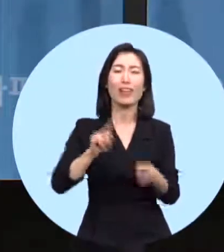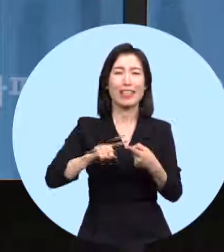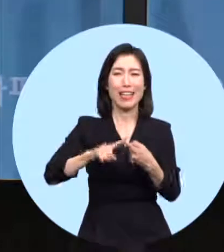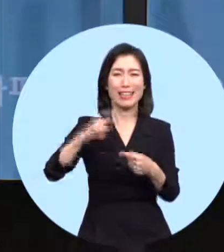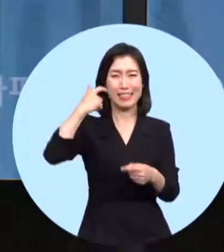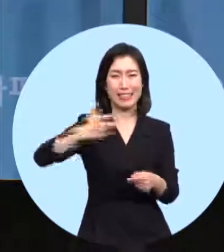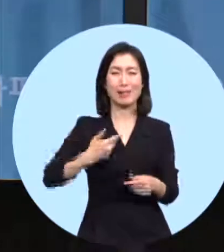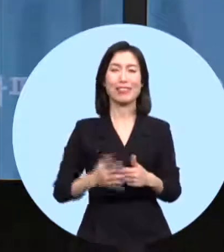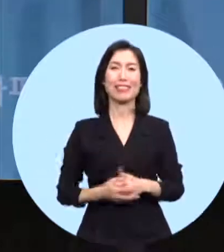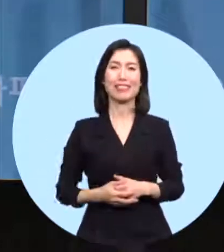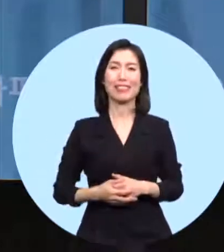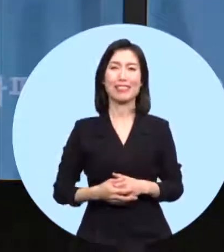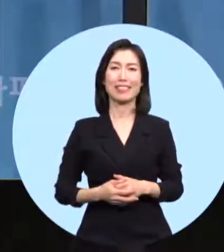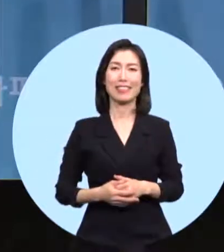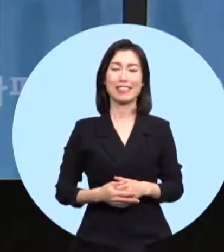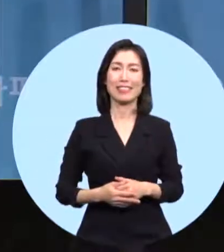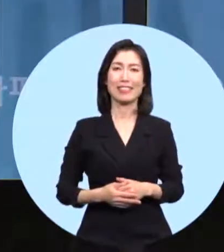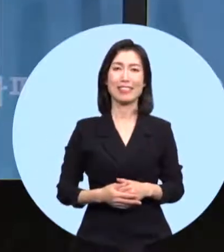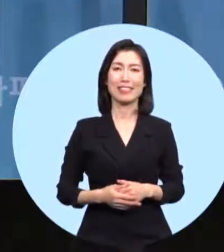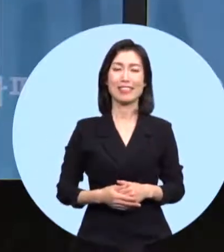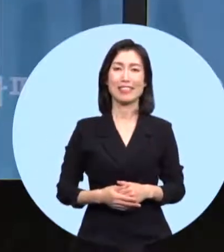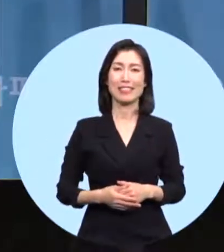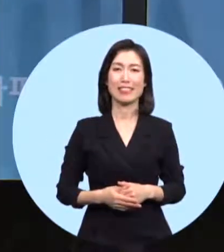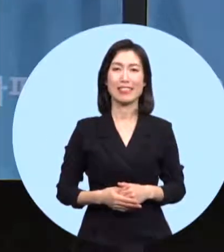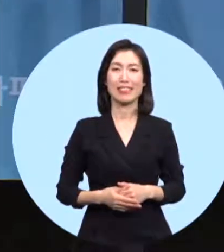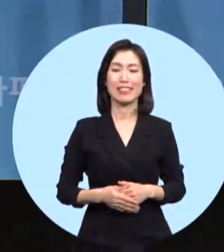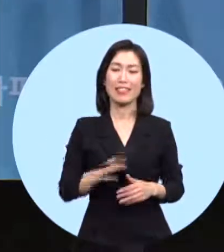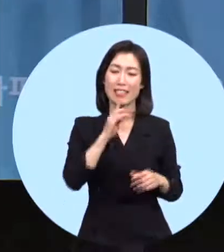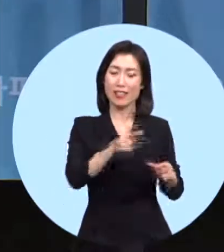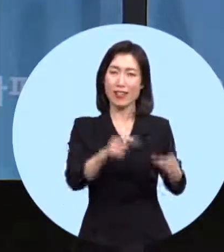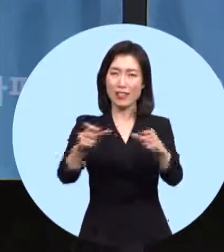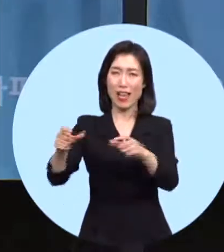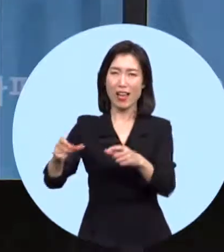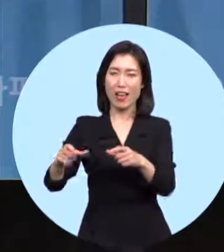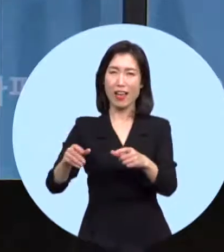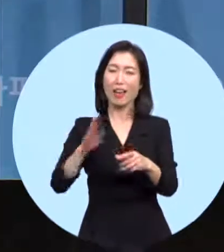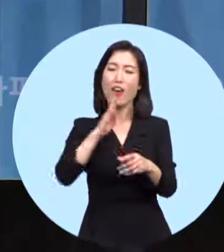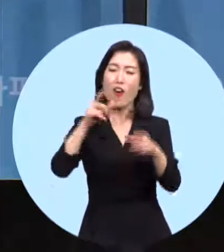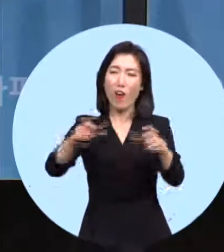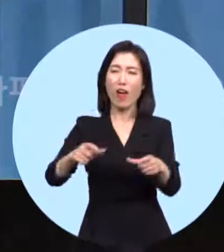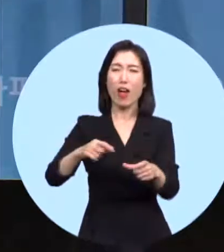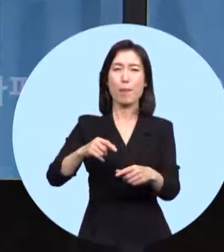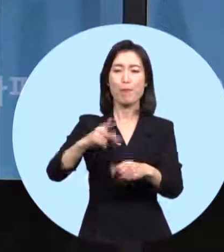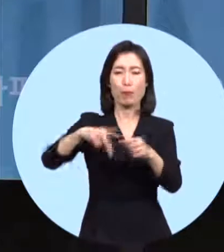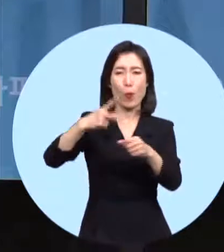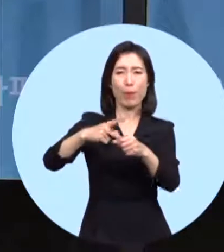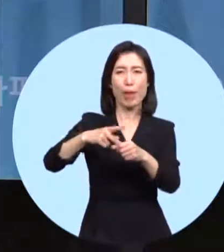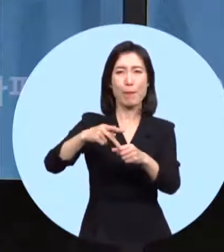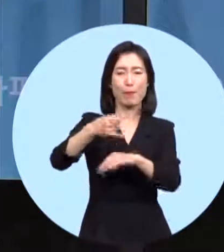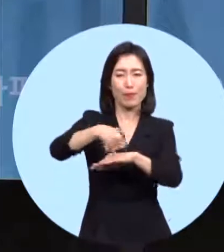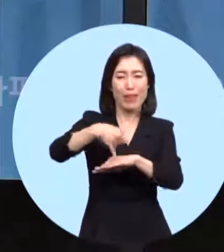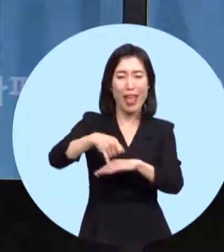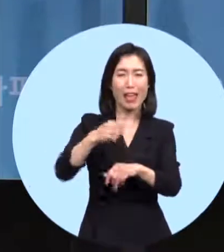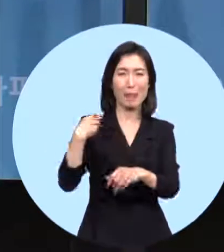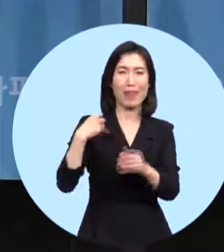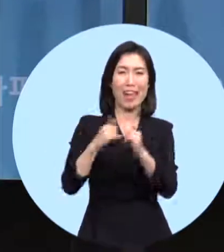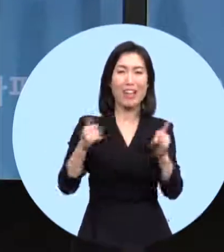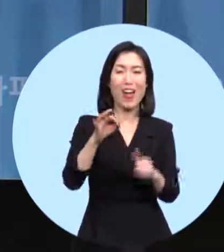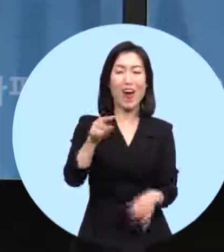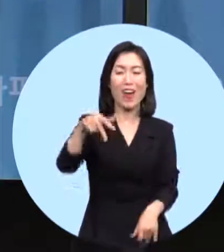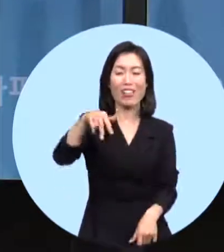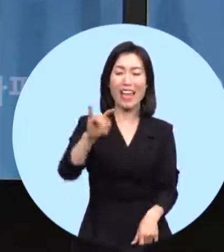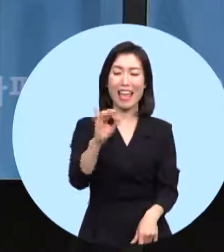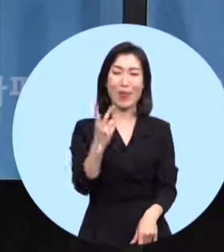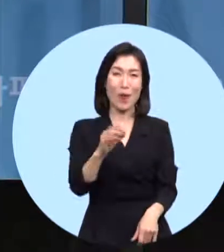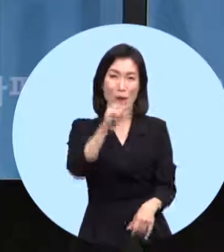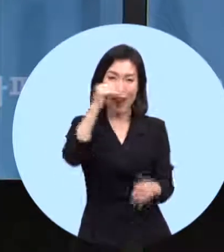님께서 질문을 주셨습니다. 현장에서 이 평생교육 프로그램 기획하고 계시는 우리 어재영 주무관님은 어떻습니까?